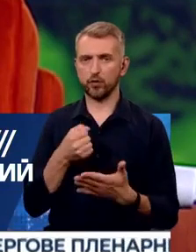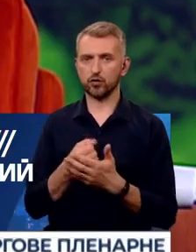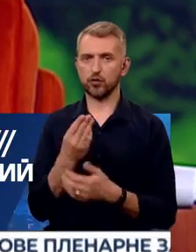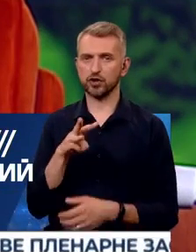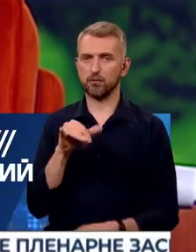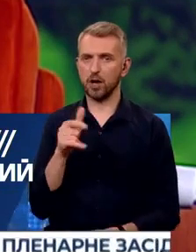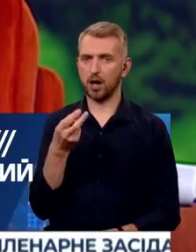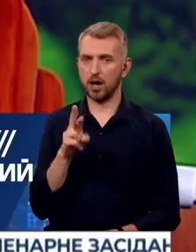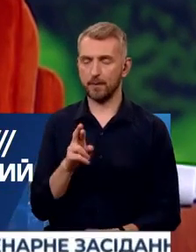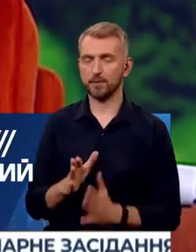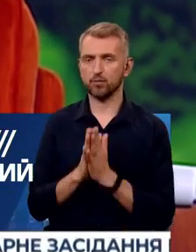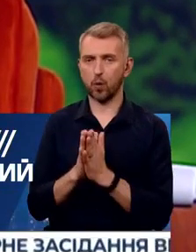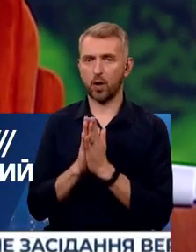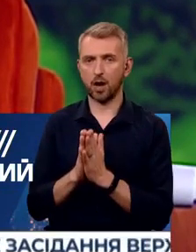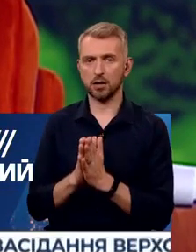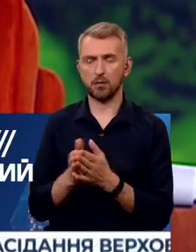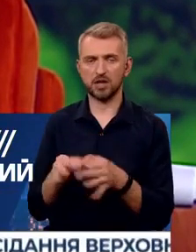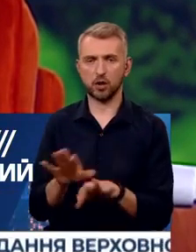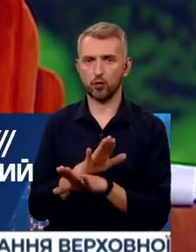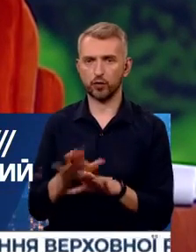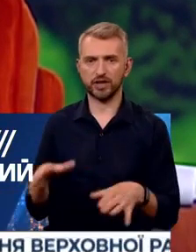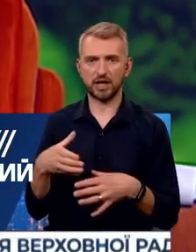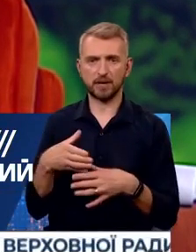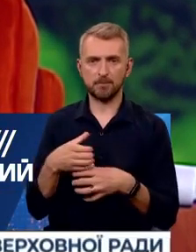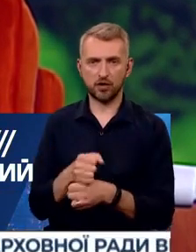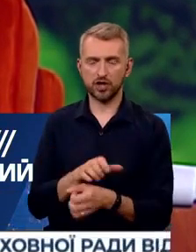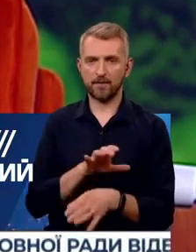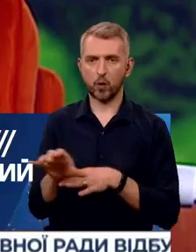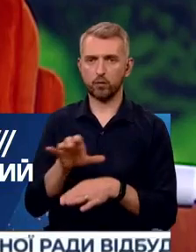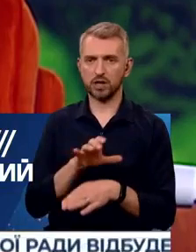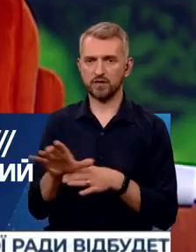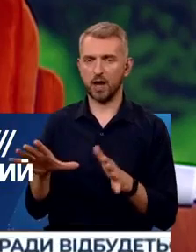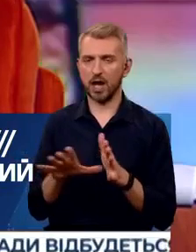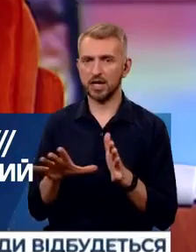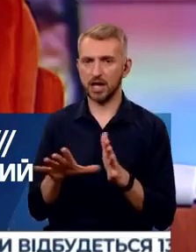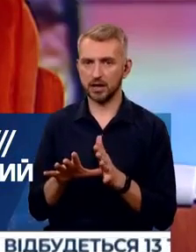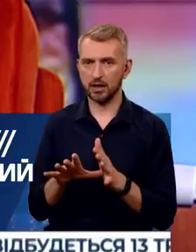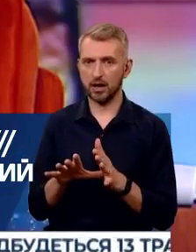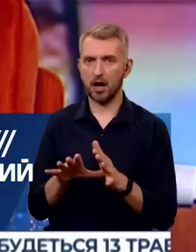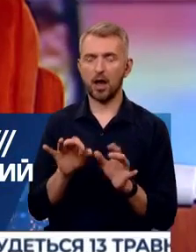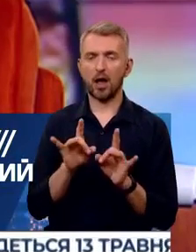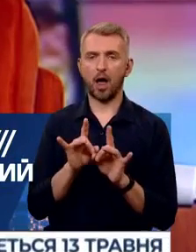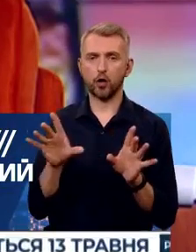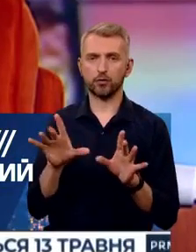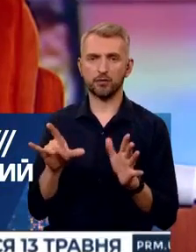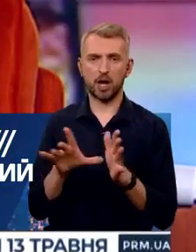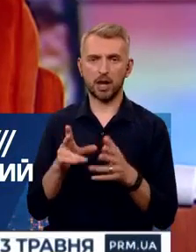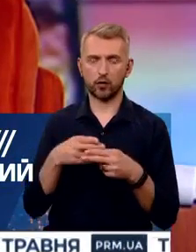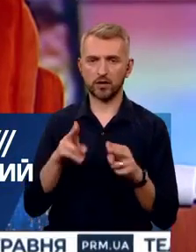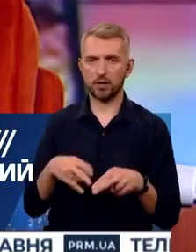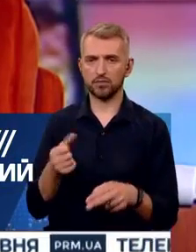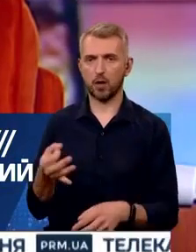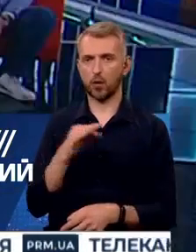Шмигаля з проханням не допустити зменшення виробництва енергії атомними електростанціями на